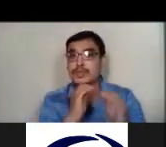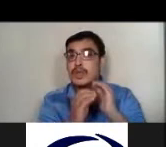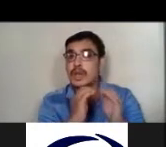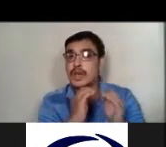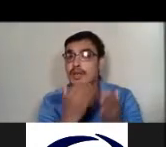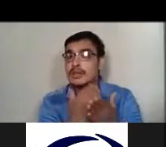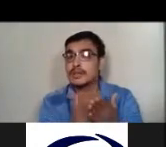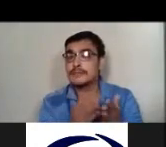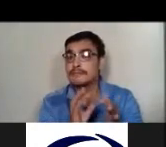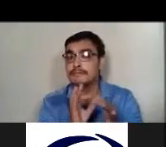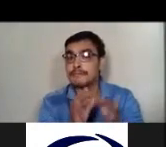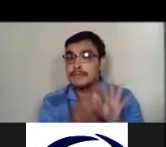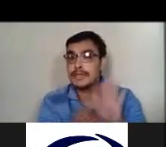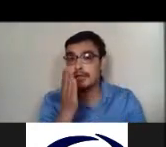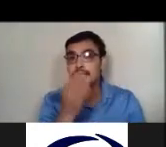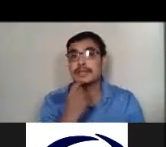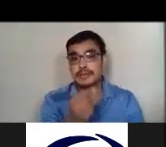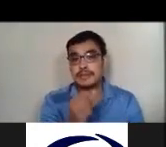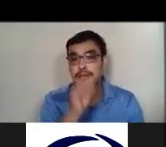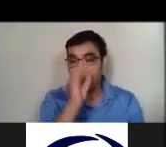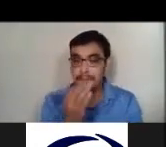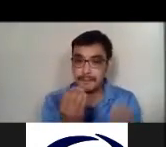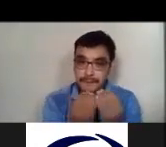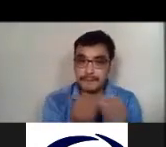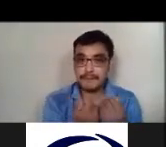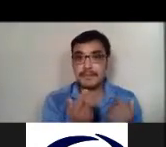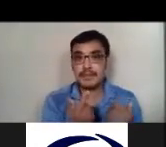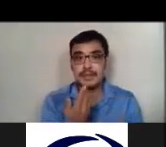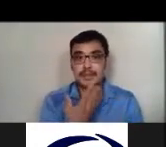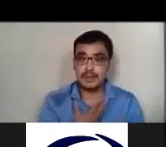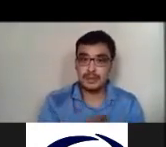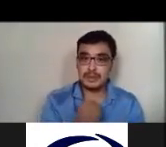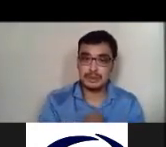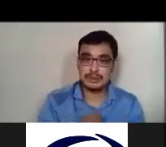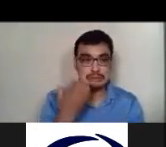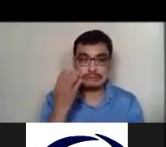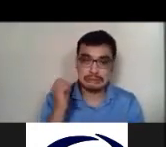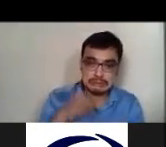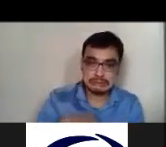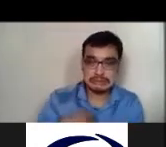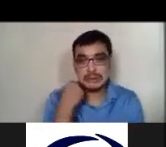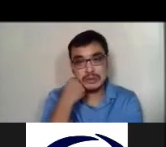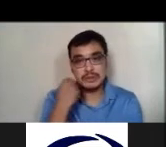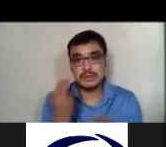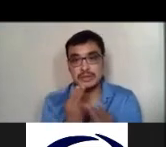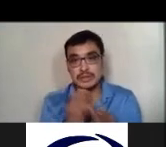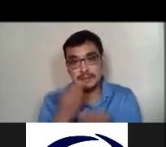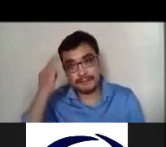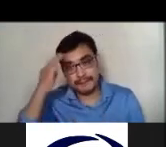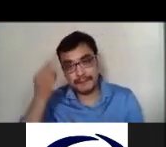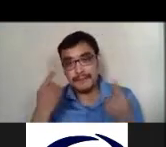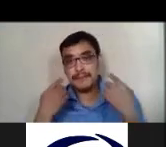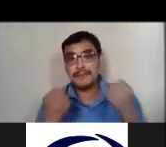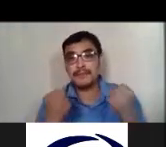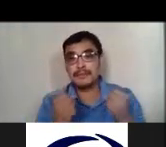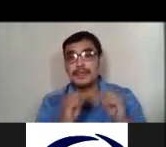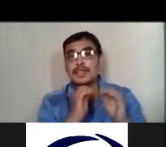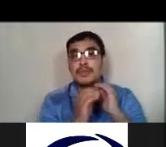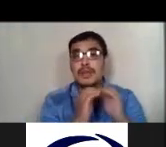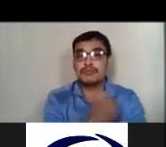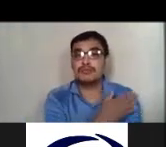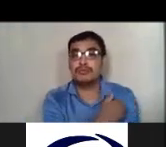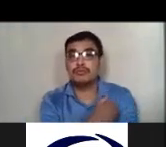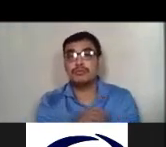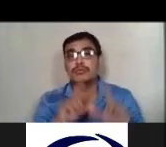लैजाने, विशेष गरी यो डिप्रेसन र सुसाइड रिस्कमा त यो मानसिक स्वास्थ्य र मनोसामाजिक परामर्श एकदम महत्त्वपूर्ण